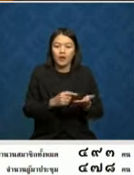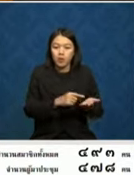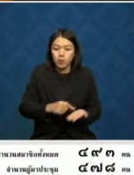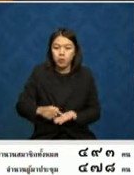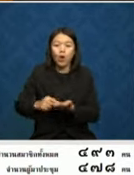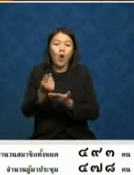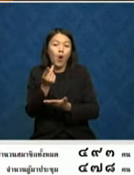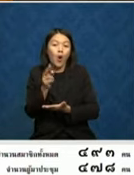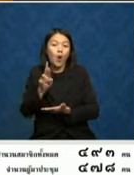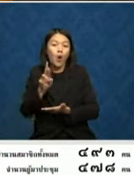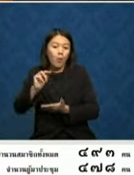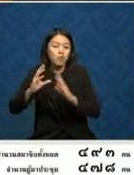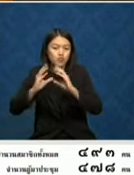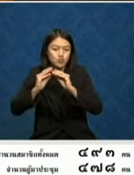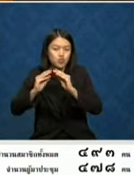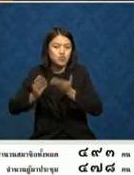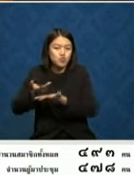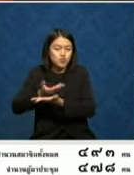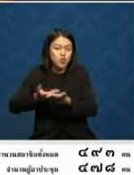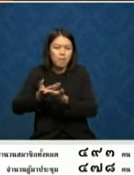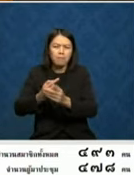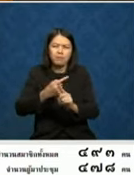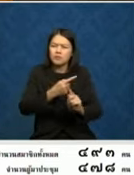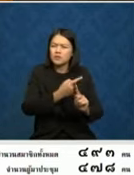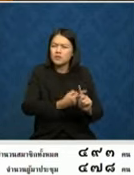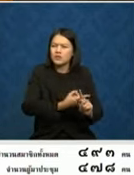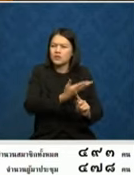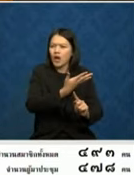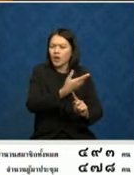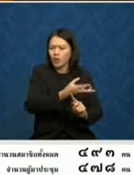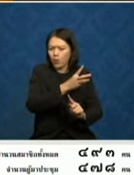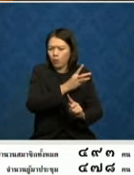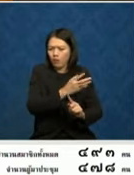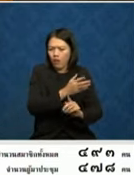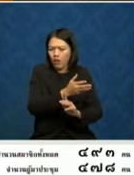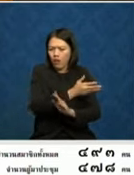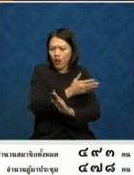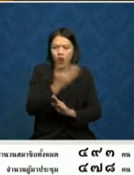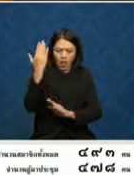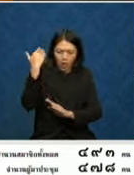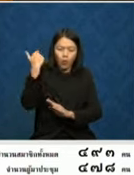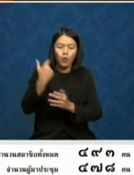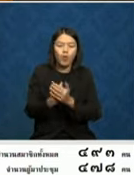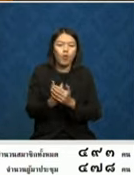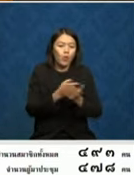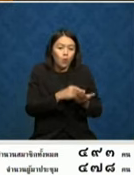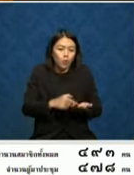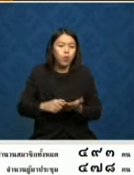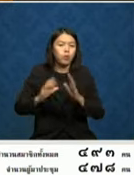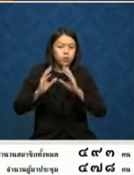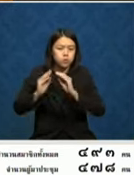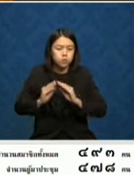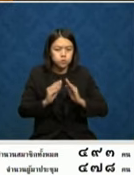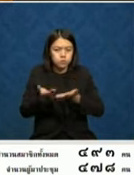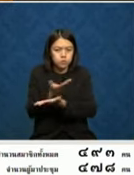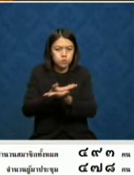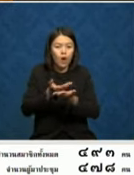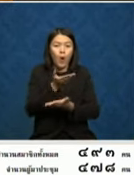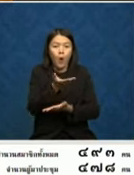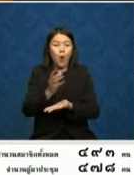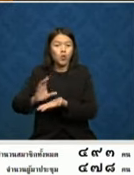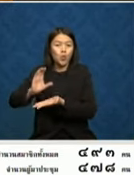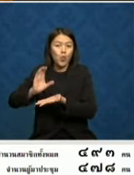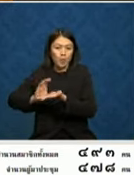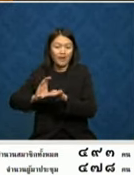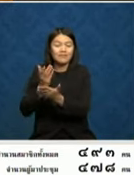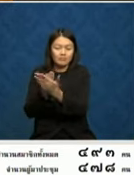รีเมื่อประมาณ 5-6 เดือนที่แล้วถ้าผมจำไม่ผิดนะครับมีการนำเรื่องเข้าสู่คณะรัฐมนตรีนะครับเพื่อขออนุมัติเ